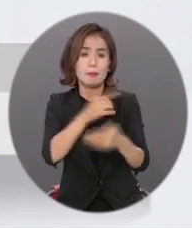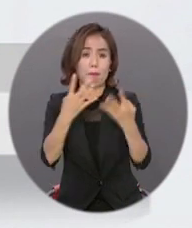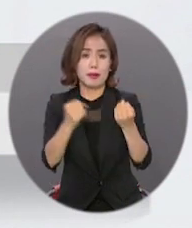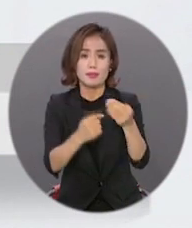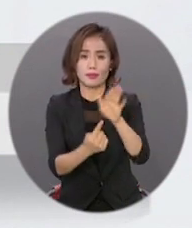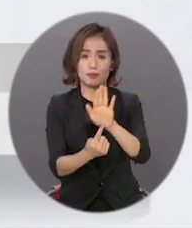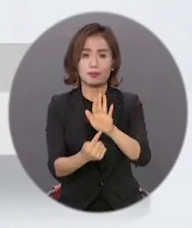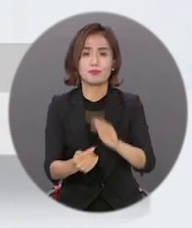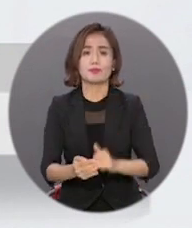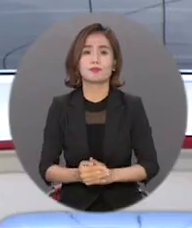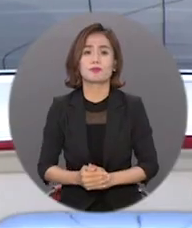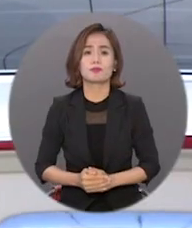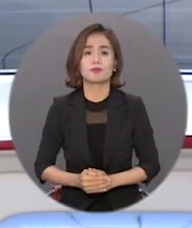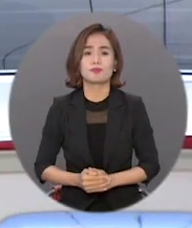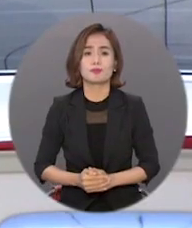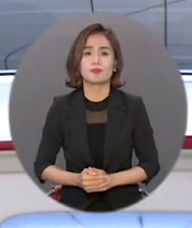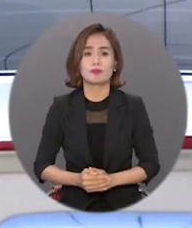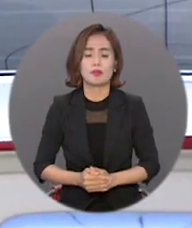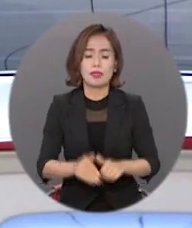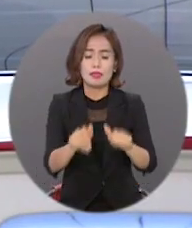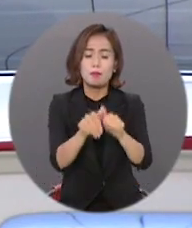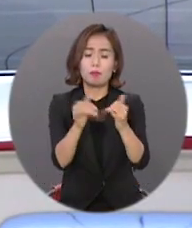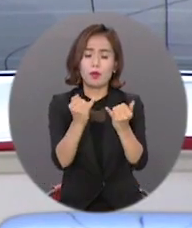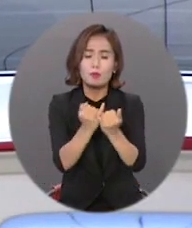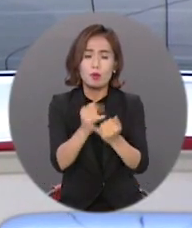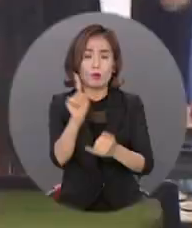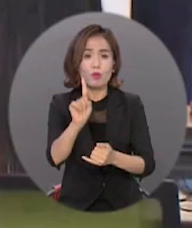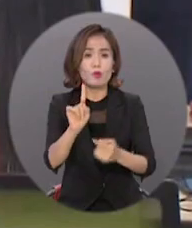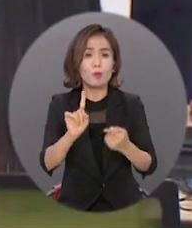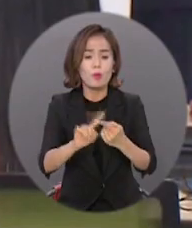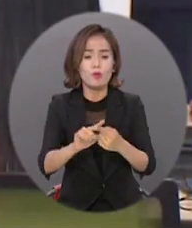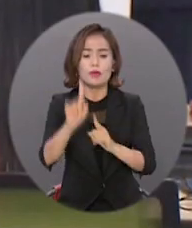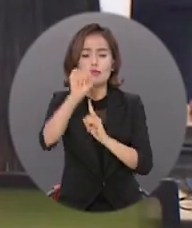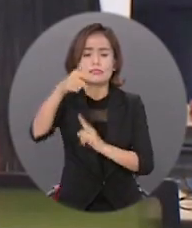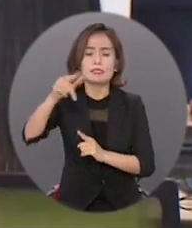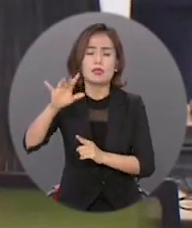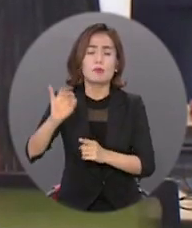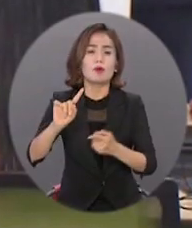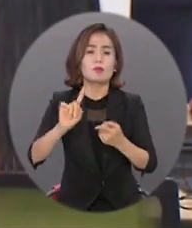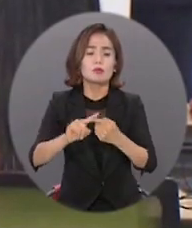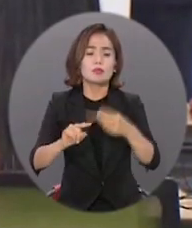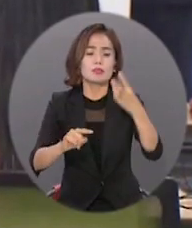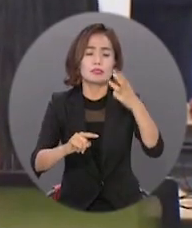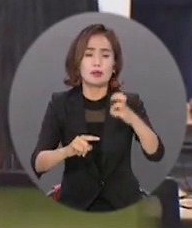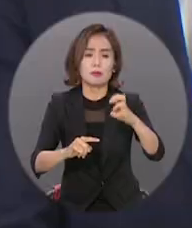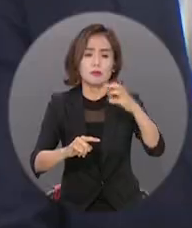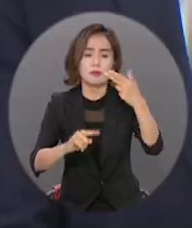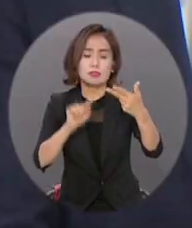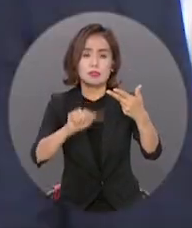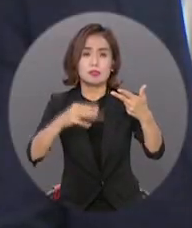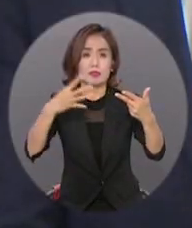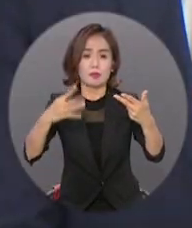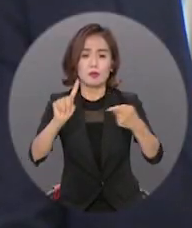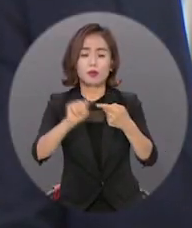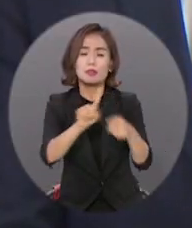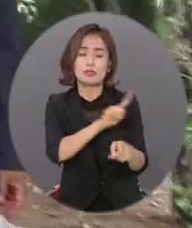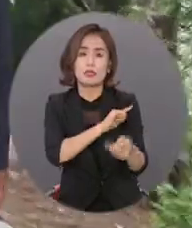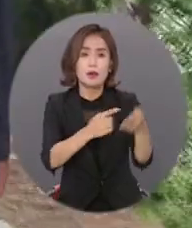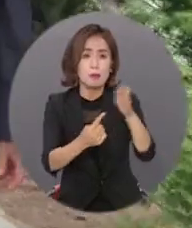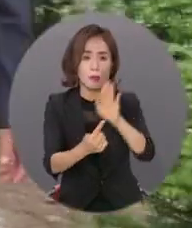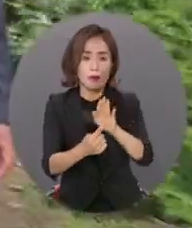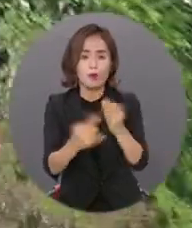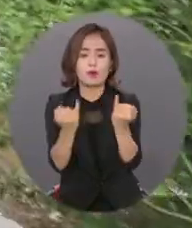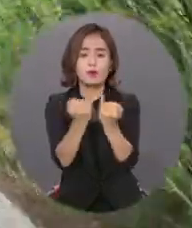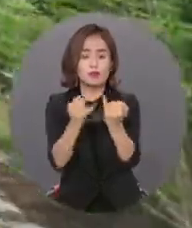보였습니다 성별 후보 사도들은 남성 가운데 이재명 후보가 38.4% 로 가장 높아 꼭